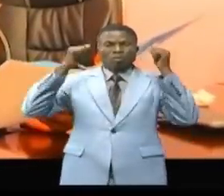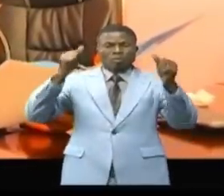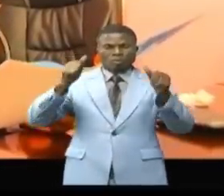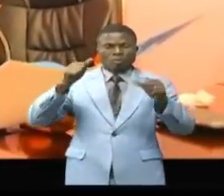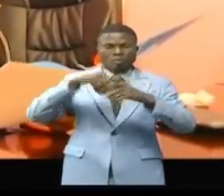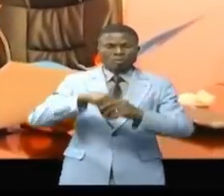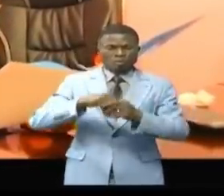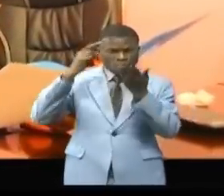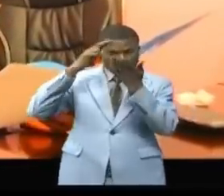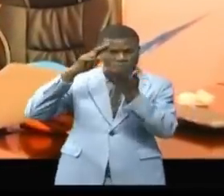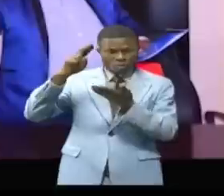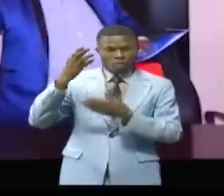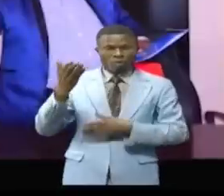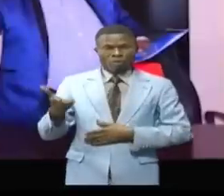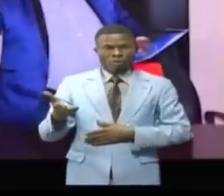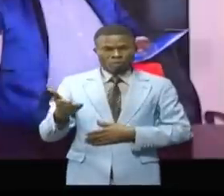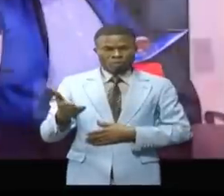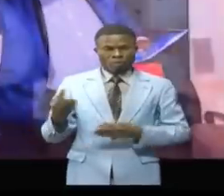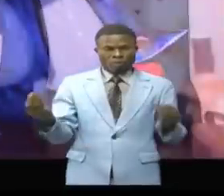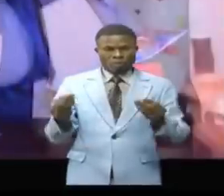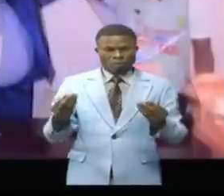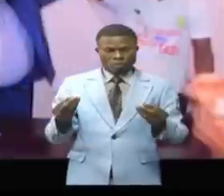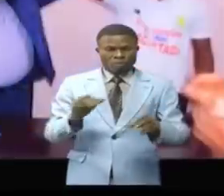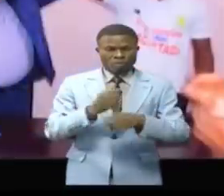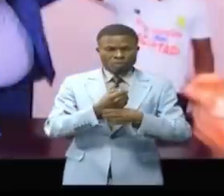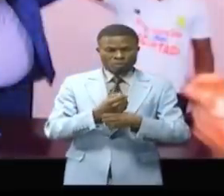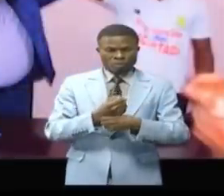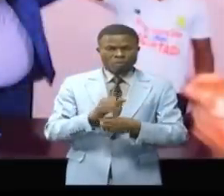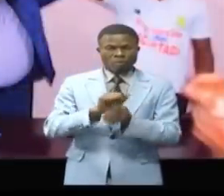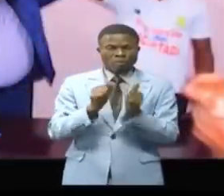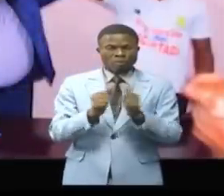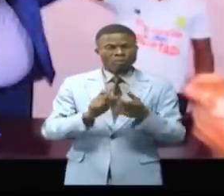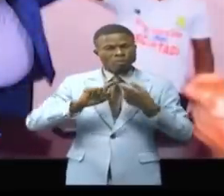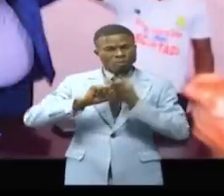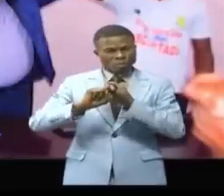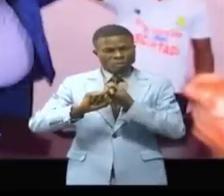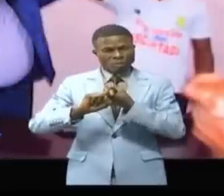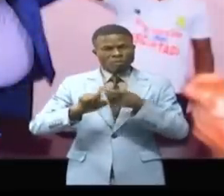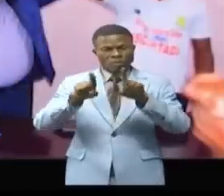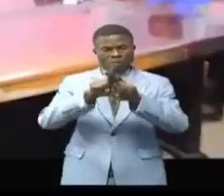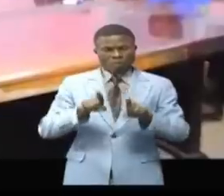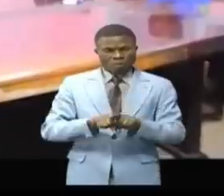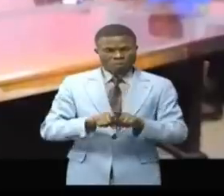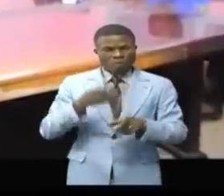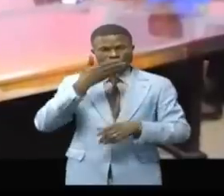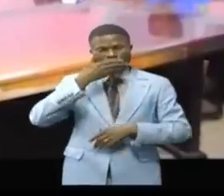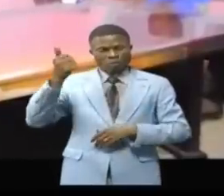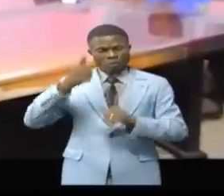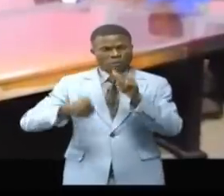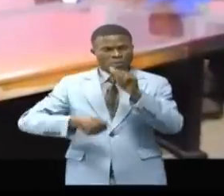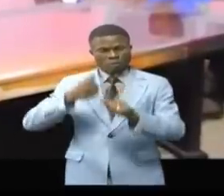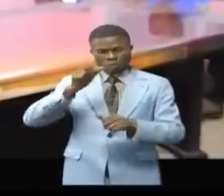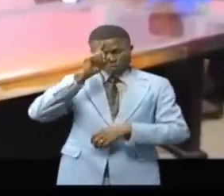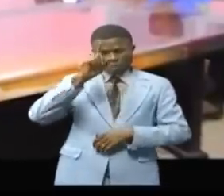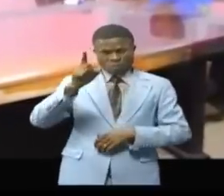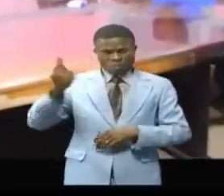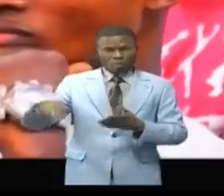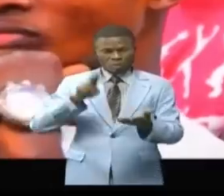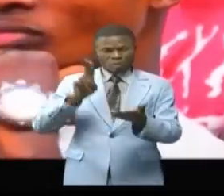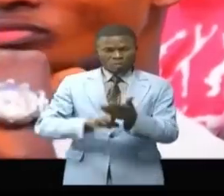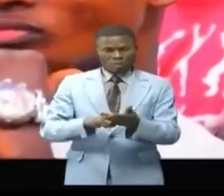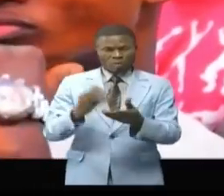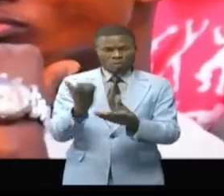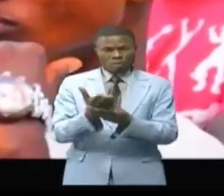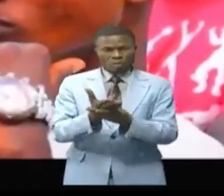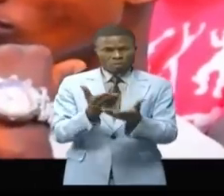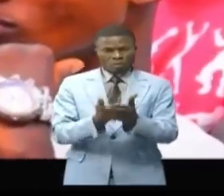milieu universitaire afin de consolider le climat de confiance et de l'excellence. Il convient de souligner que la signature de ces protocoles